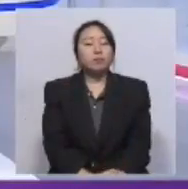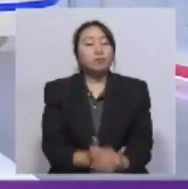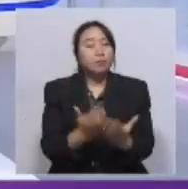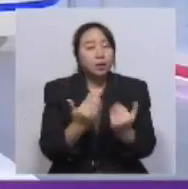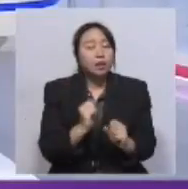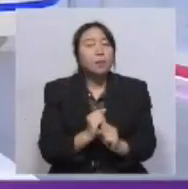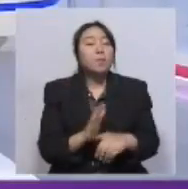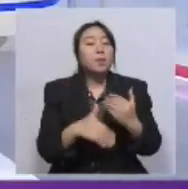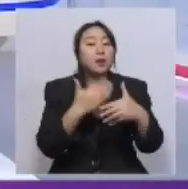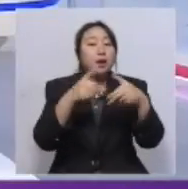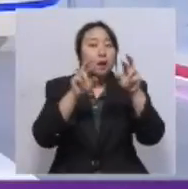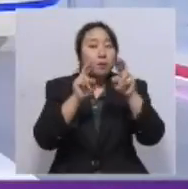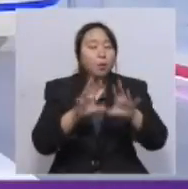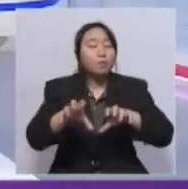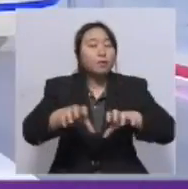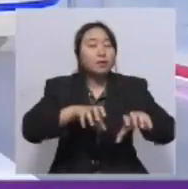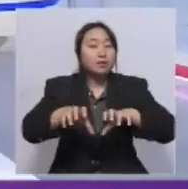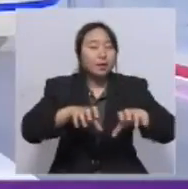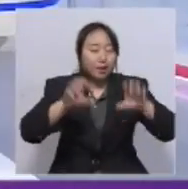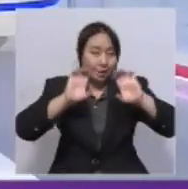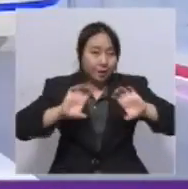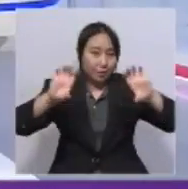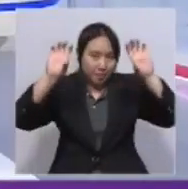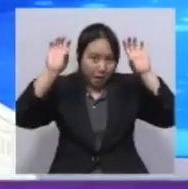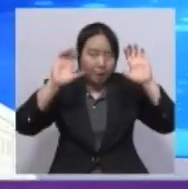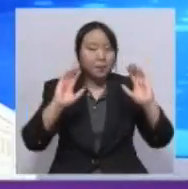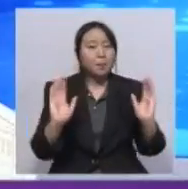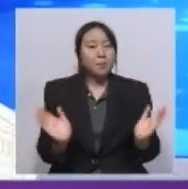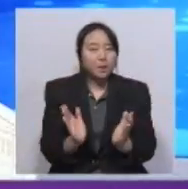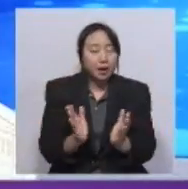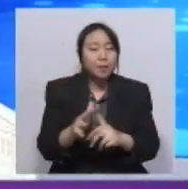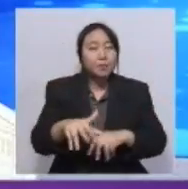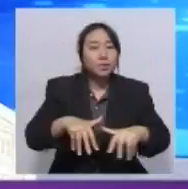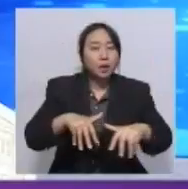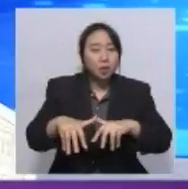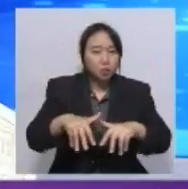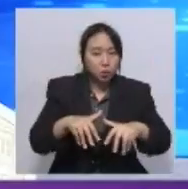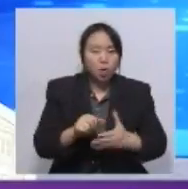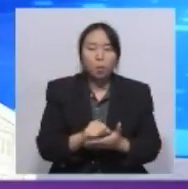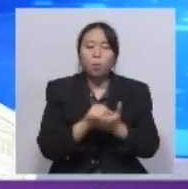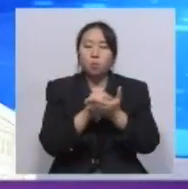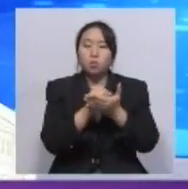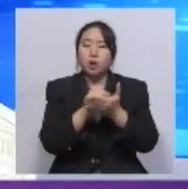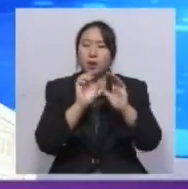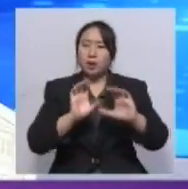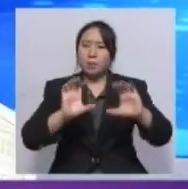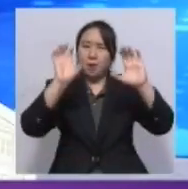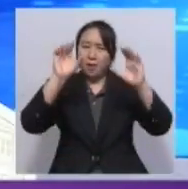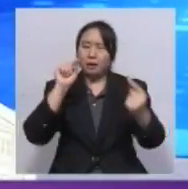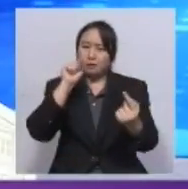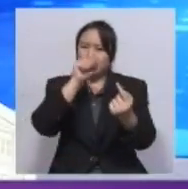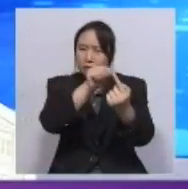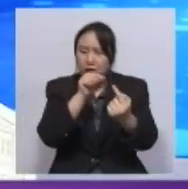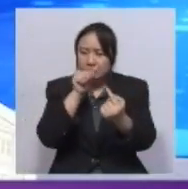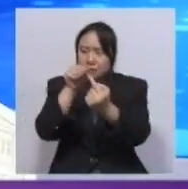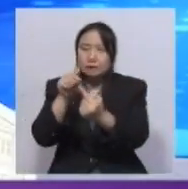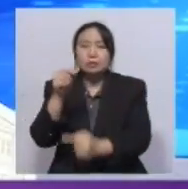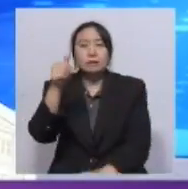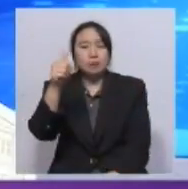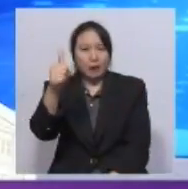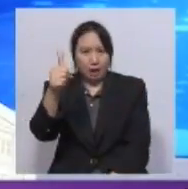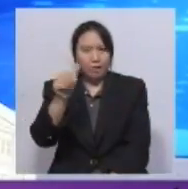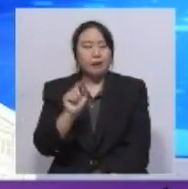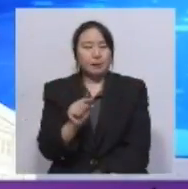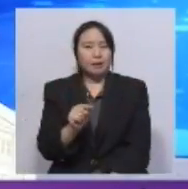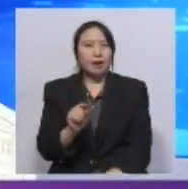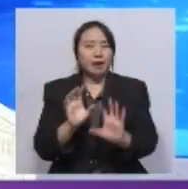ส่วนเรื่องการพัฒนาระบบบริหารจัดการภาครัฐเพื่อที่จะผลักดันให้ประชาชนนั้นเข้าถึงบริการภาครัฐได้อย่างมีประสิทธิภาพนะคะเป็นอีกเ